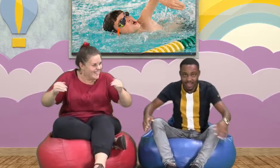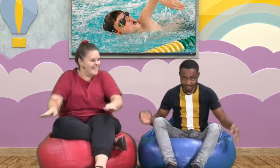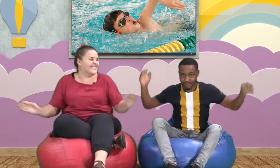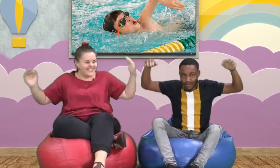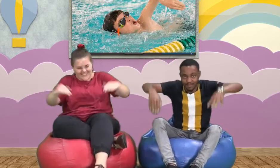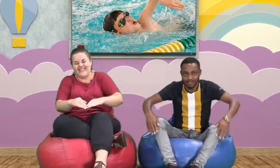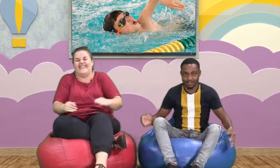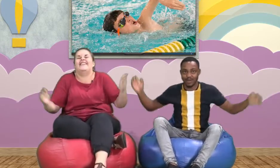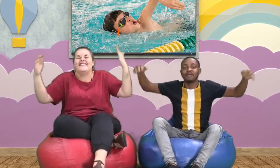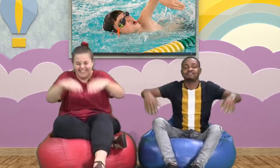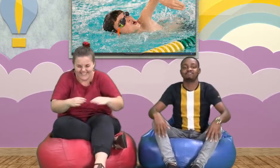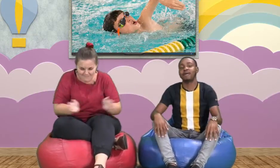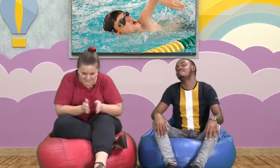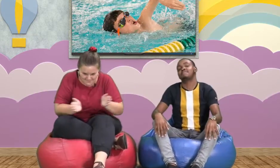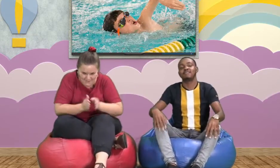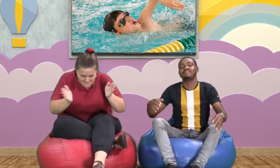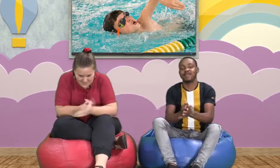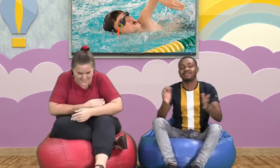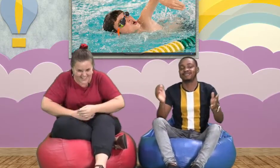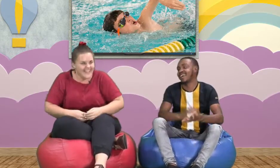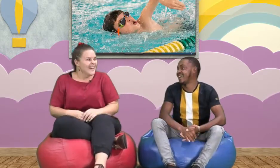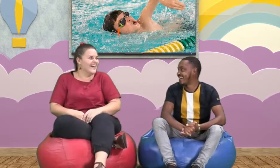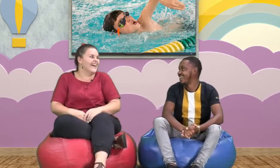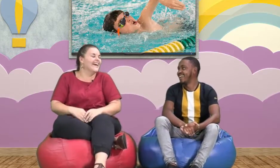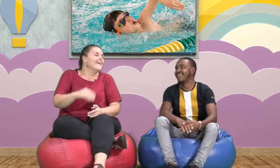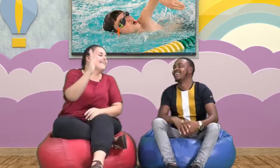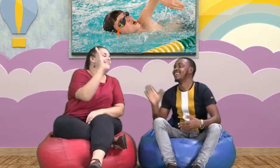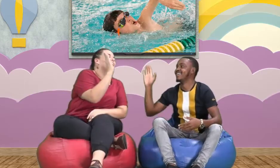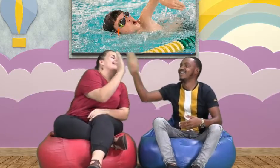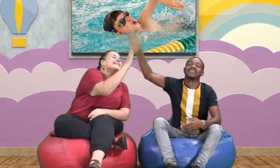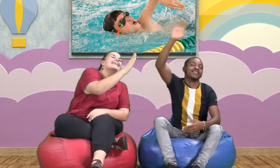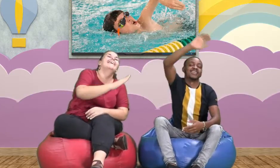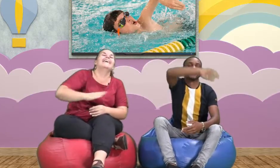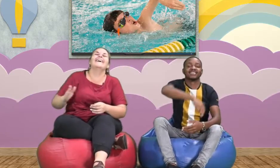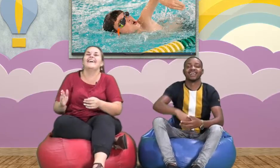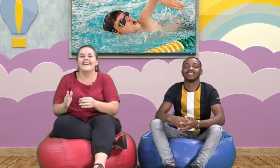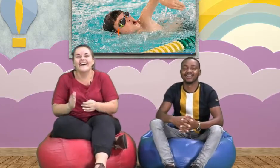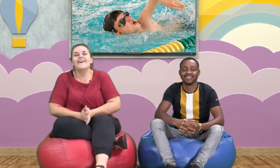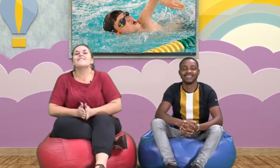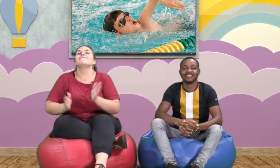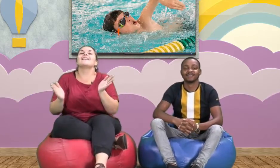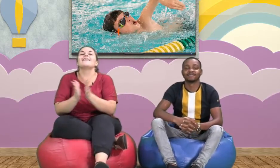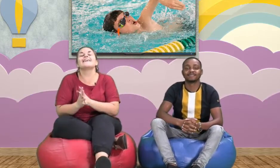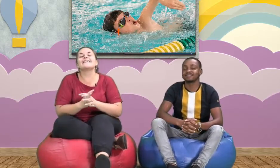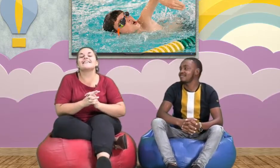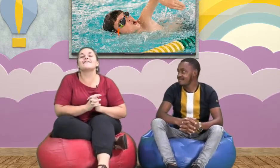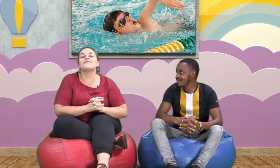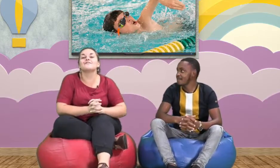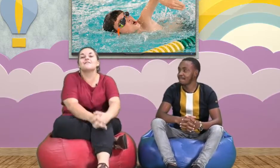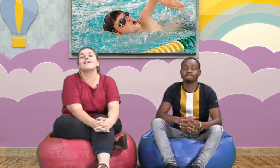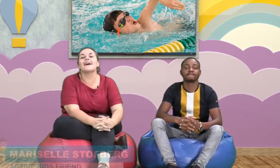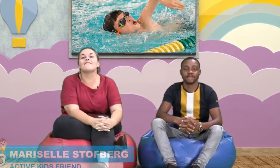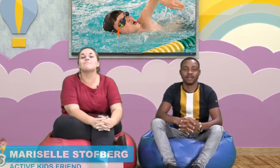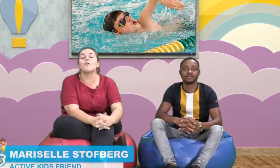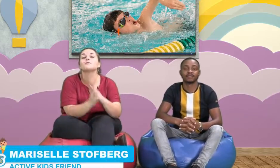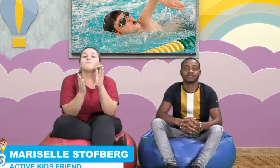Swem, Enzo, swem, Enzo, swem. Bam, bam, bam. Well done. Well done, Marisa. Maar nou dink ek is tyd vir ons om